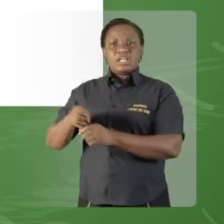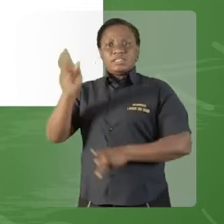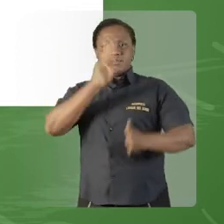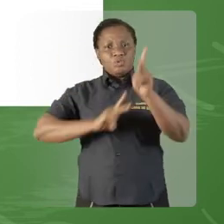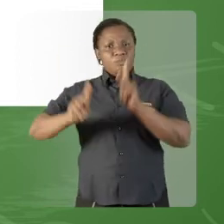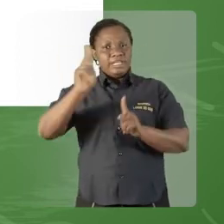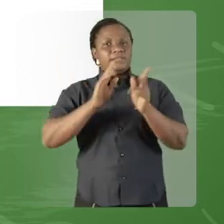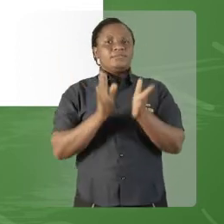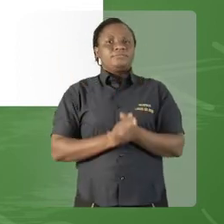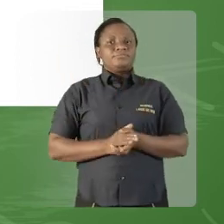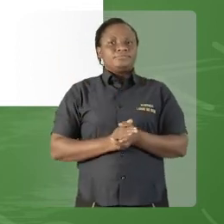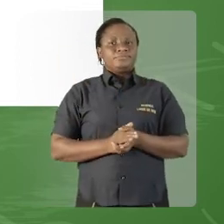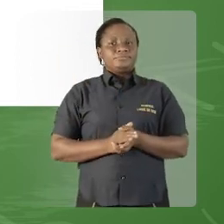public.